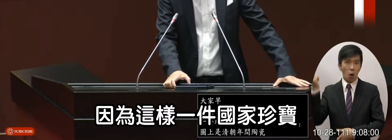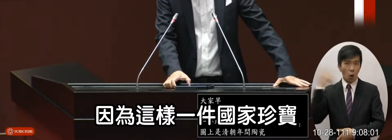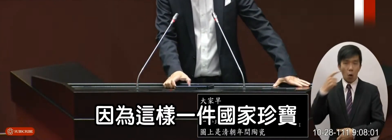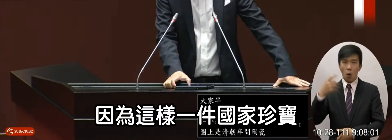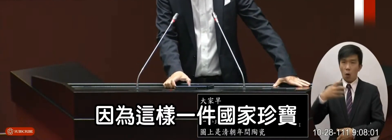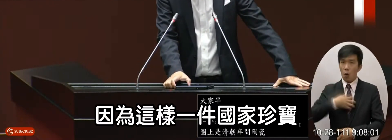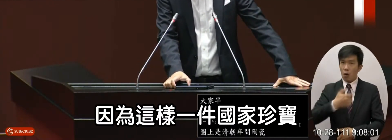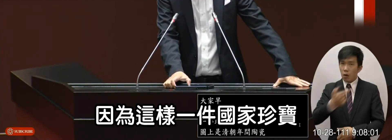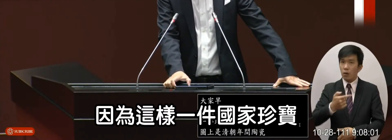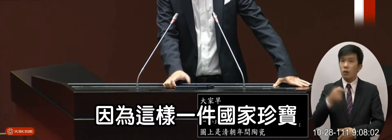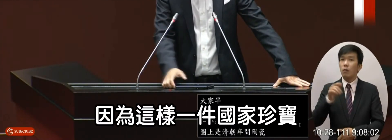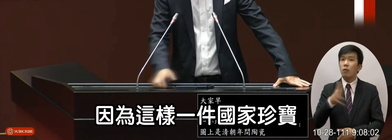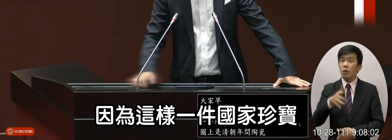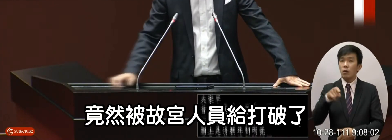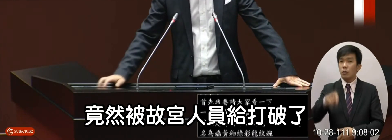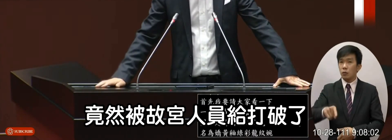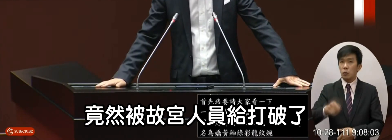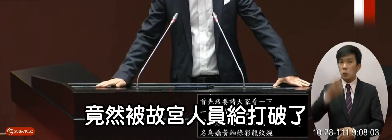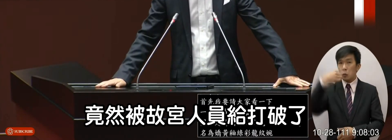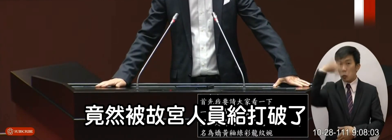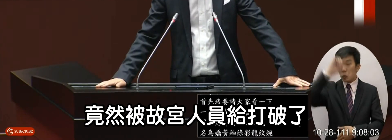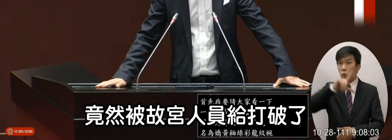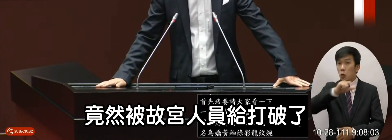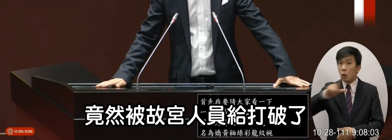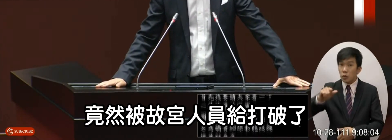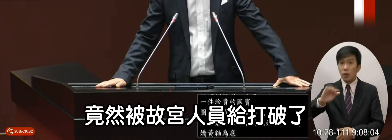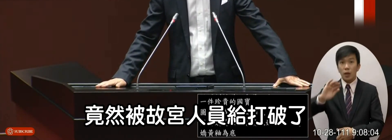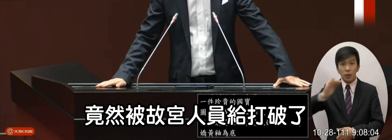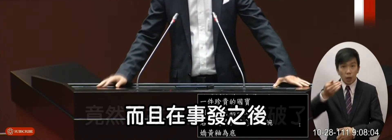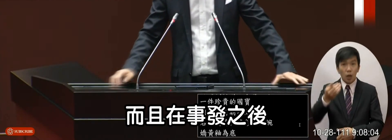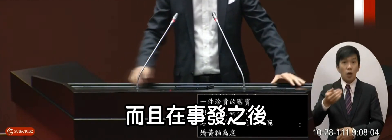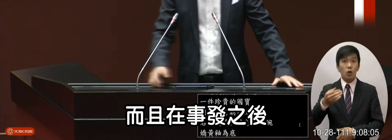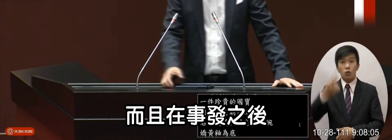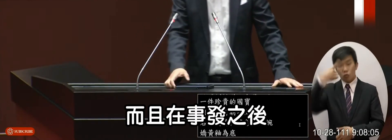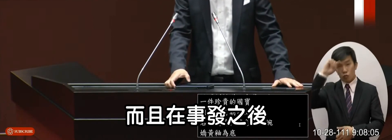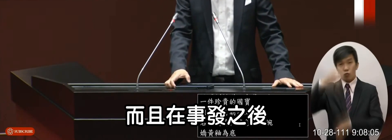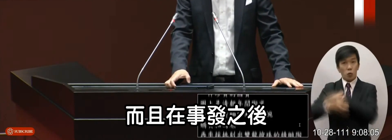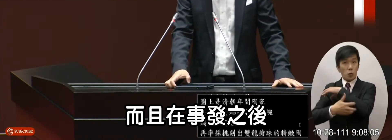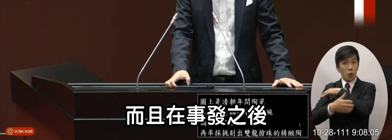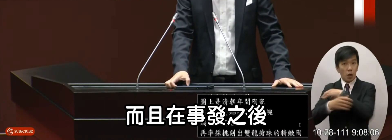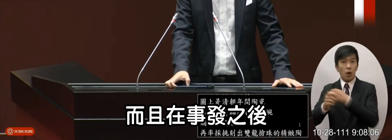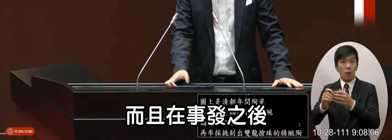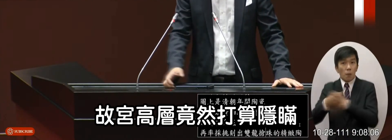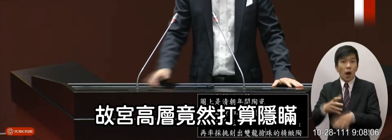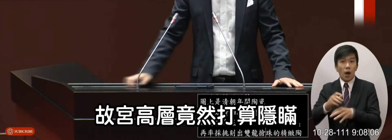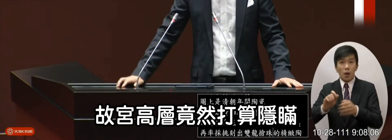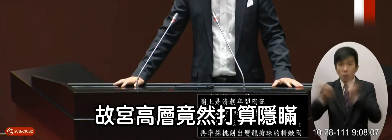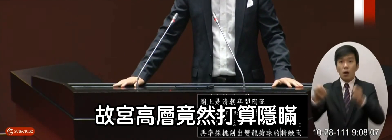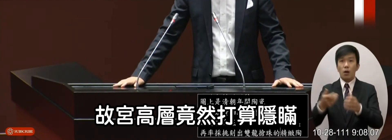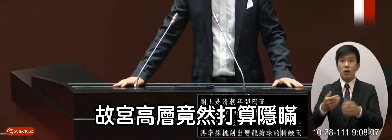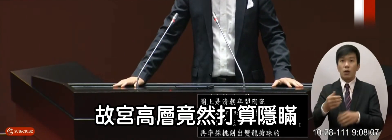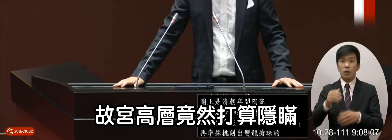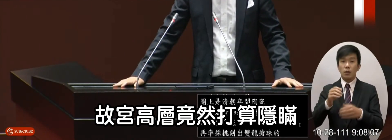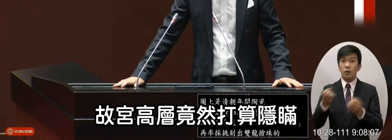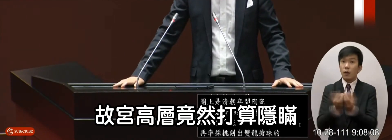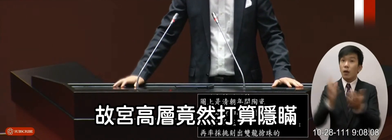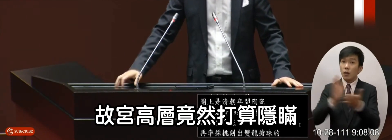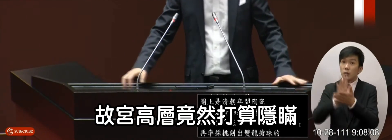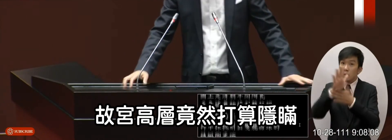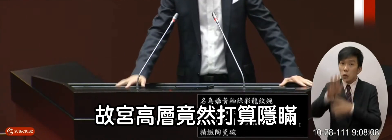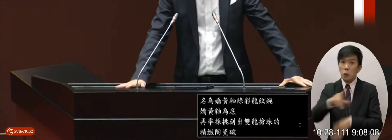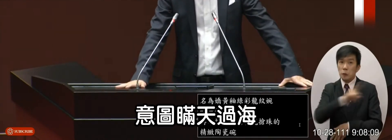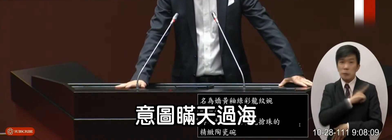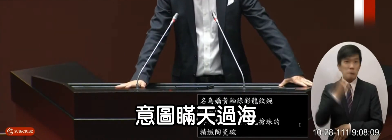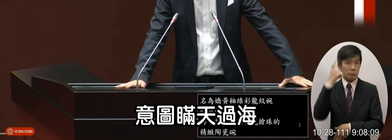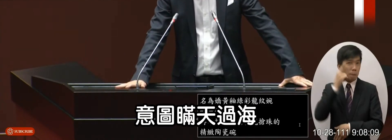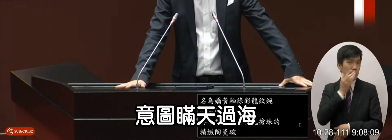为这样一件国家珍宝竟然被故宫人员给打破了，而且在事发之后，故宫告称竟然打算隐